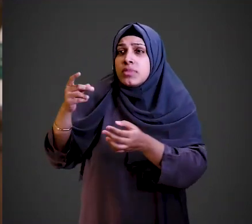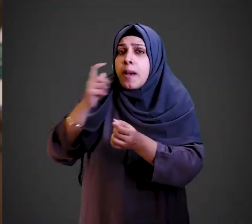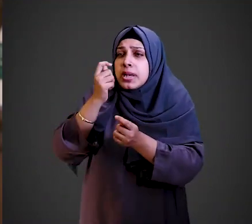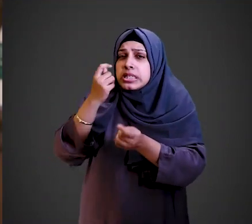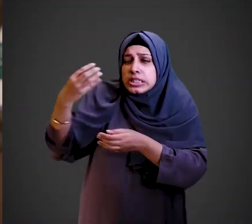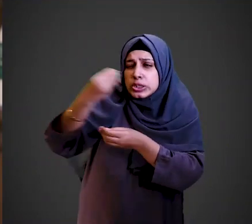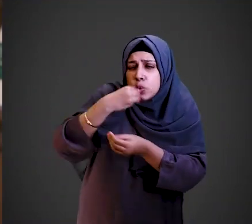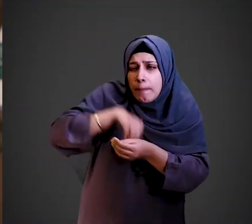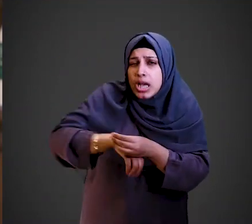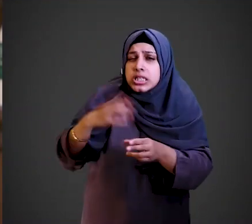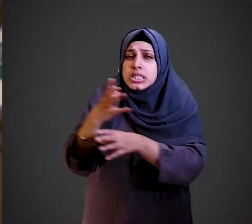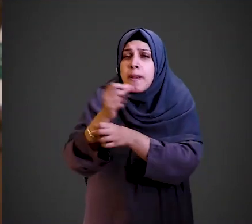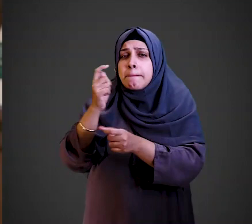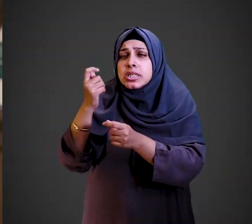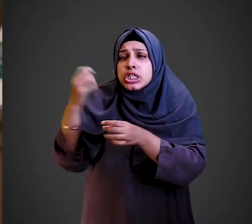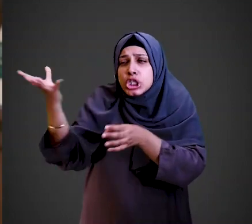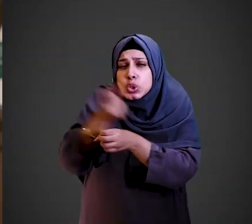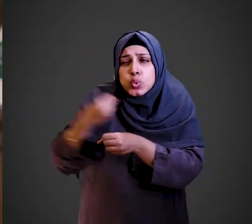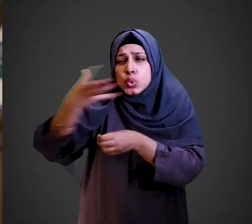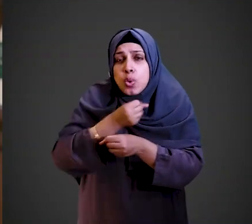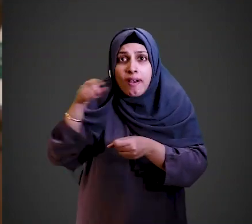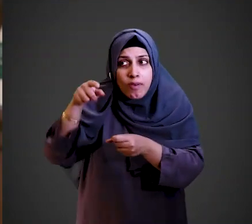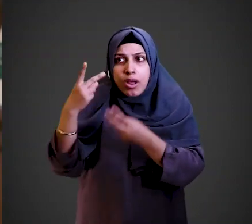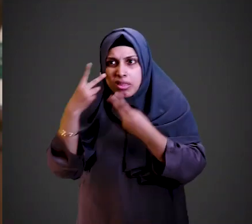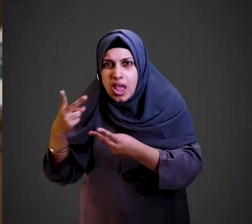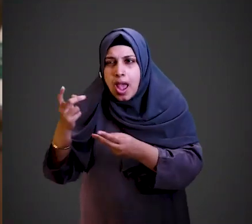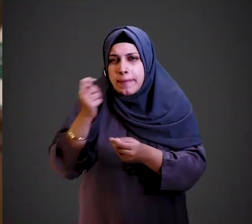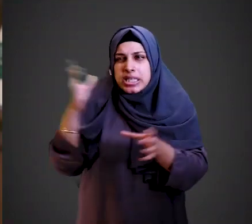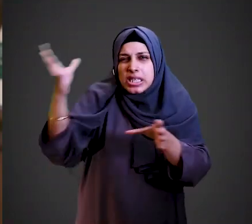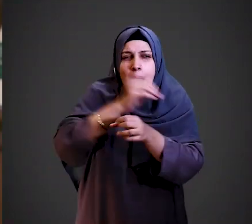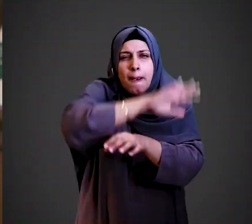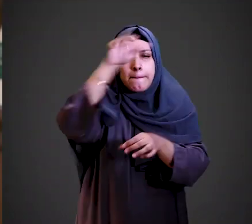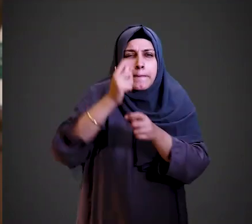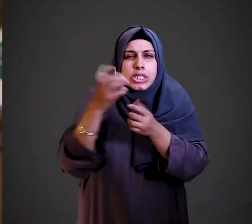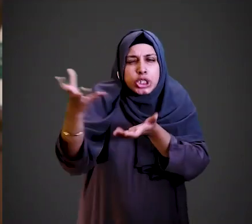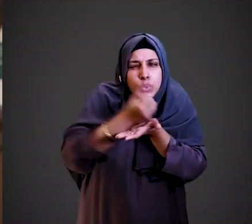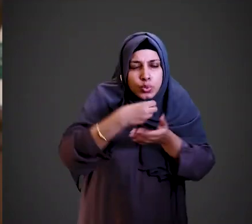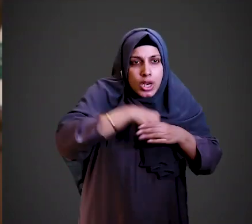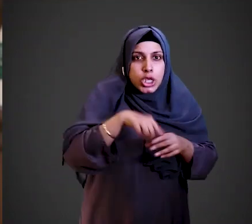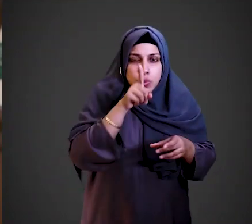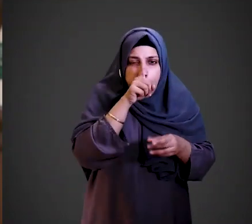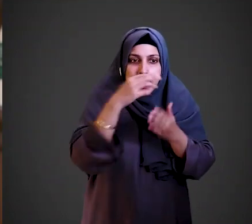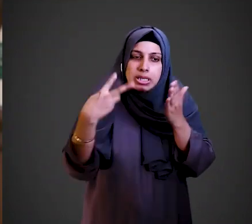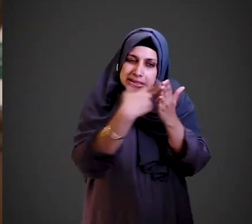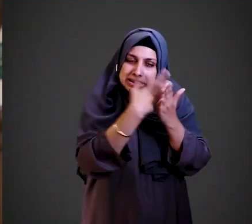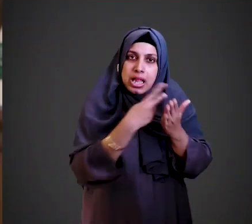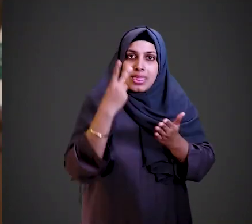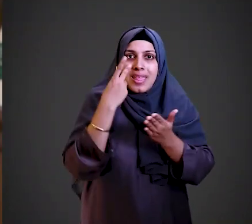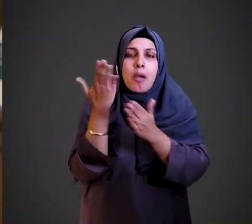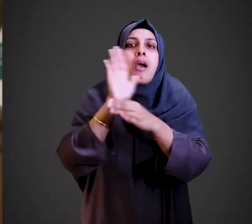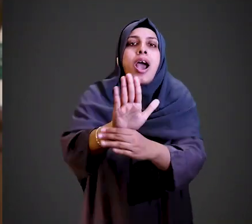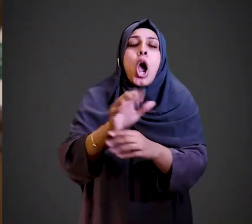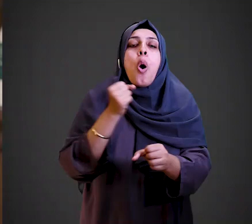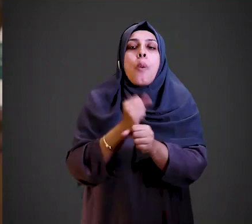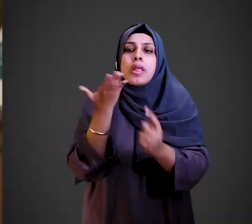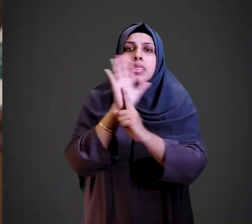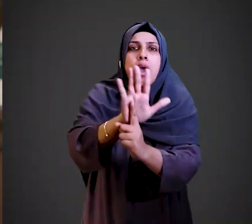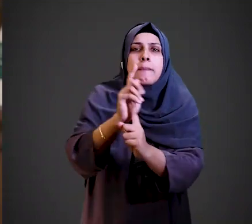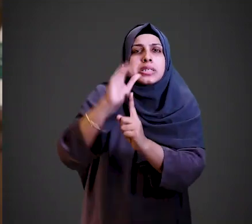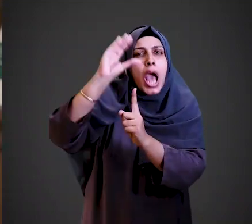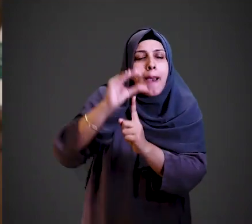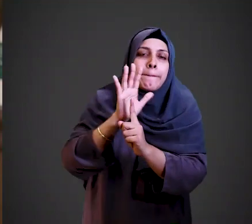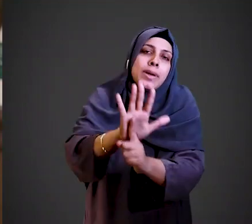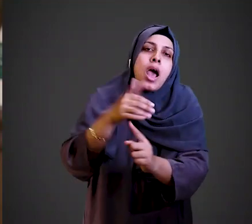کو مینیج کرتے ہیں اور ان میں اپنا پروفٹ کم دکھا کر ٹیکس سے بچنے کی کوشش کرتے ہیں. تو اس وجہ سے حکومت نے